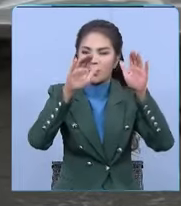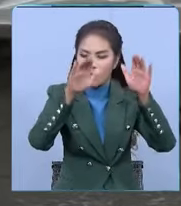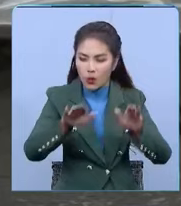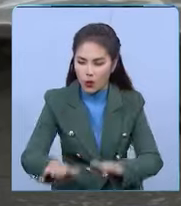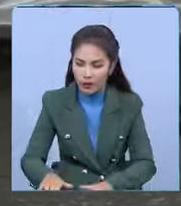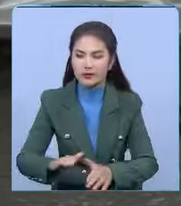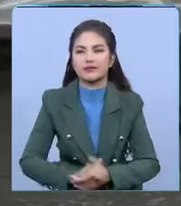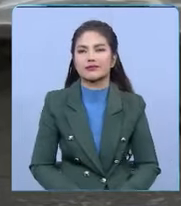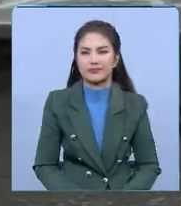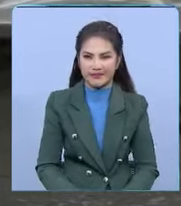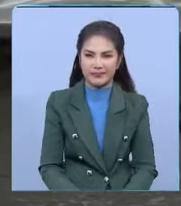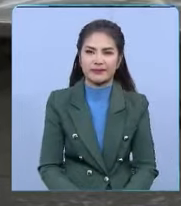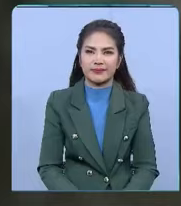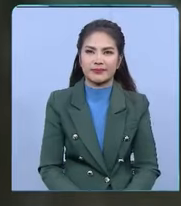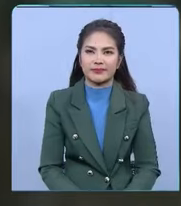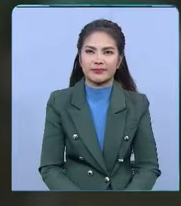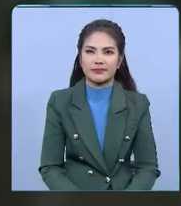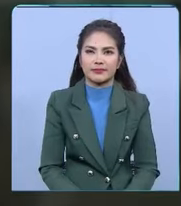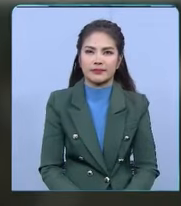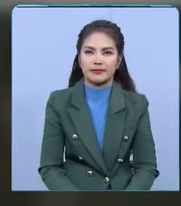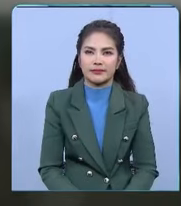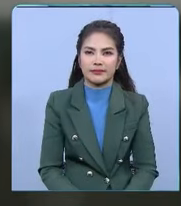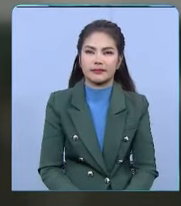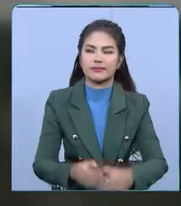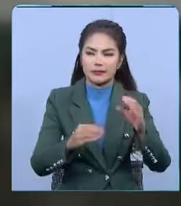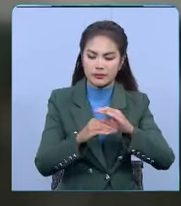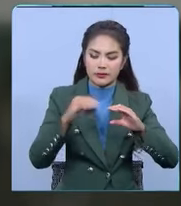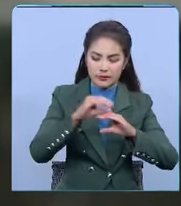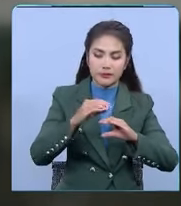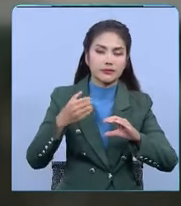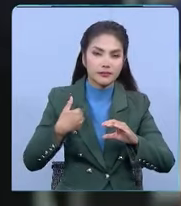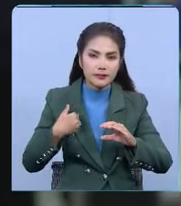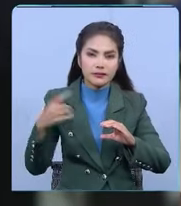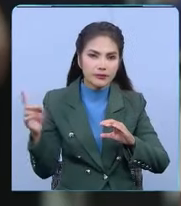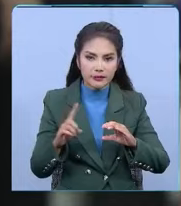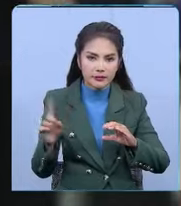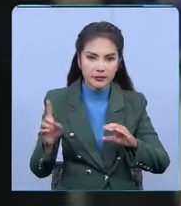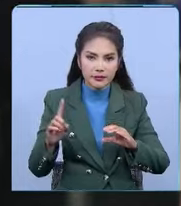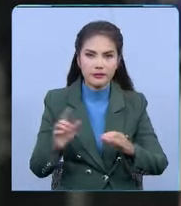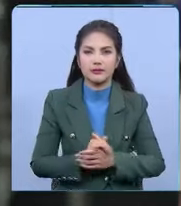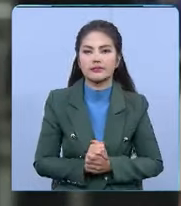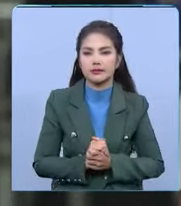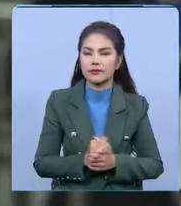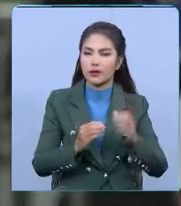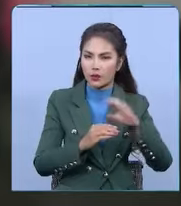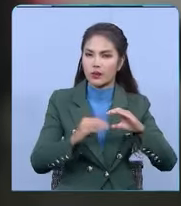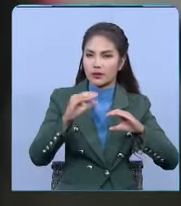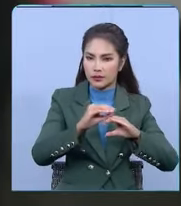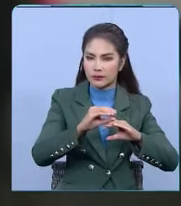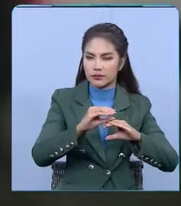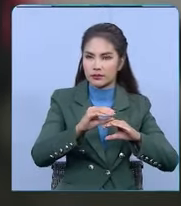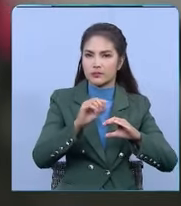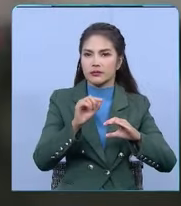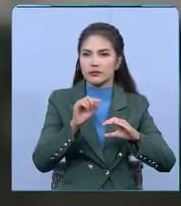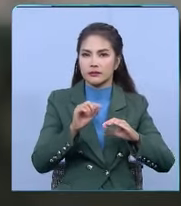ดนี้ทันที ครับ แล้วผมมีโครงการอีกโครงการนึงโครงการจากมาตาพูดหรือว่าจาก